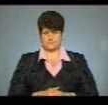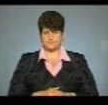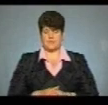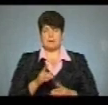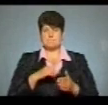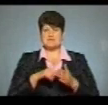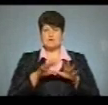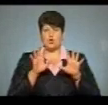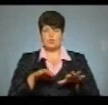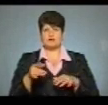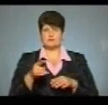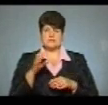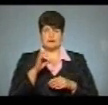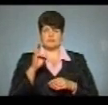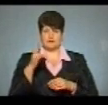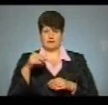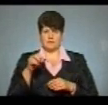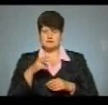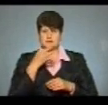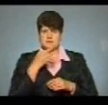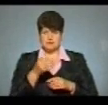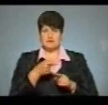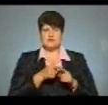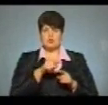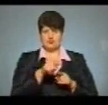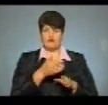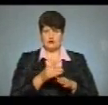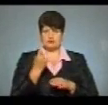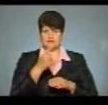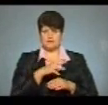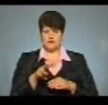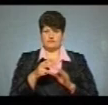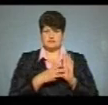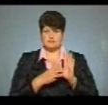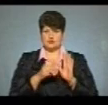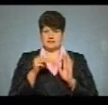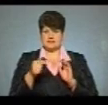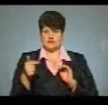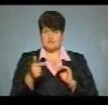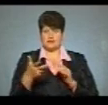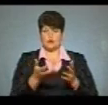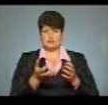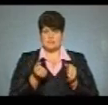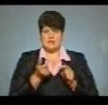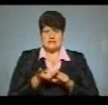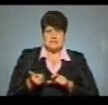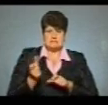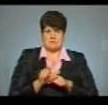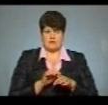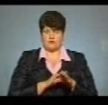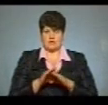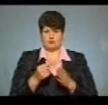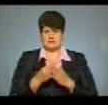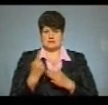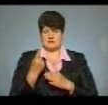Міський голова Тернополя Сергій Надал повідомив, що для цього виділили близько 1 800 000 гривень, які отримали з перевиконання бюджету за перше